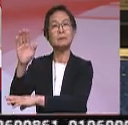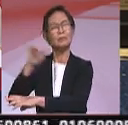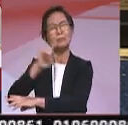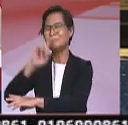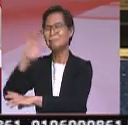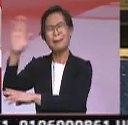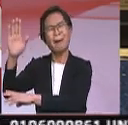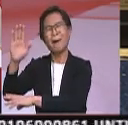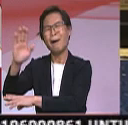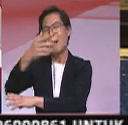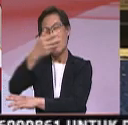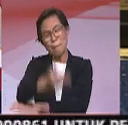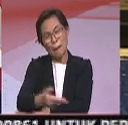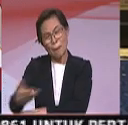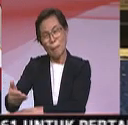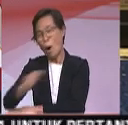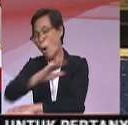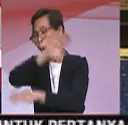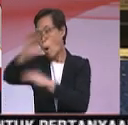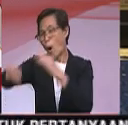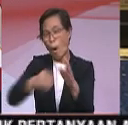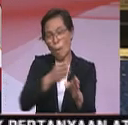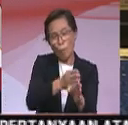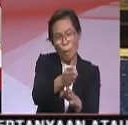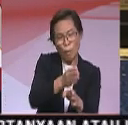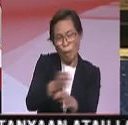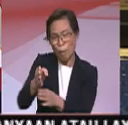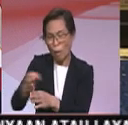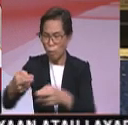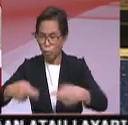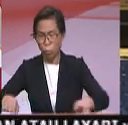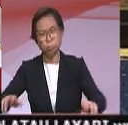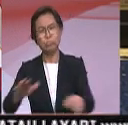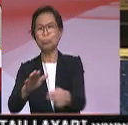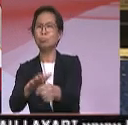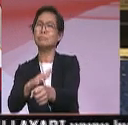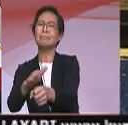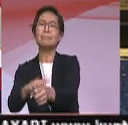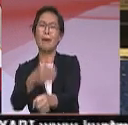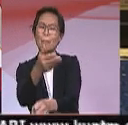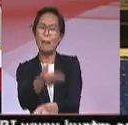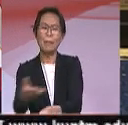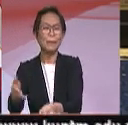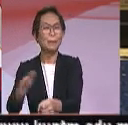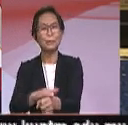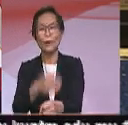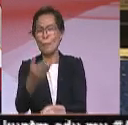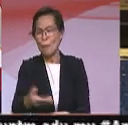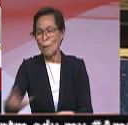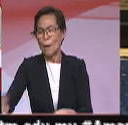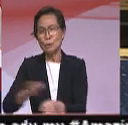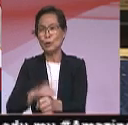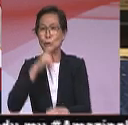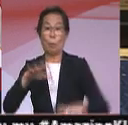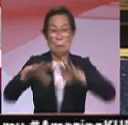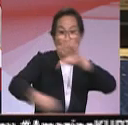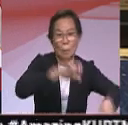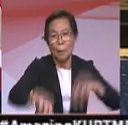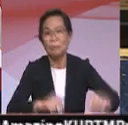bahawa bekalan di semua sektor peruncitan adalah mencukupi. Tak payah